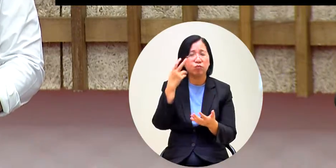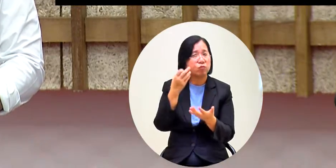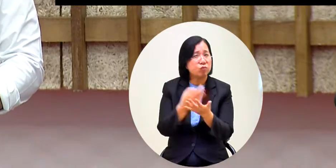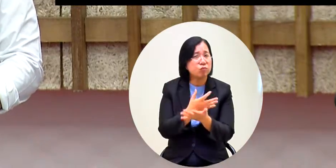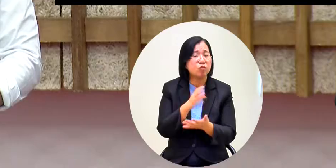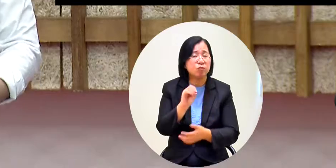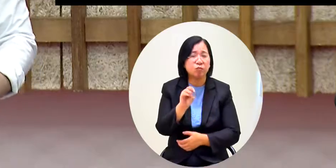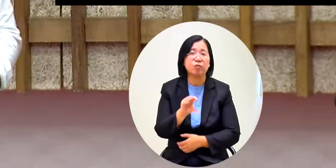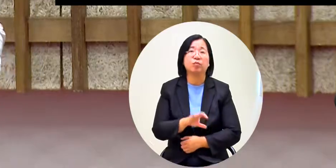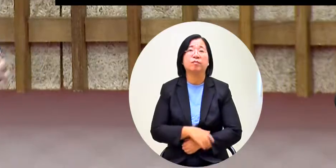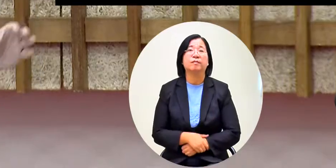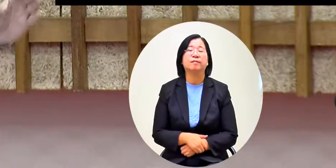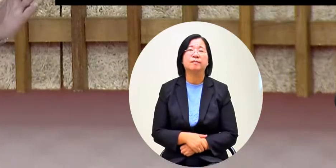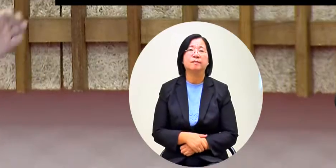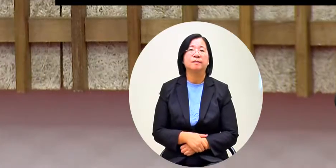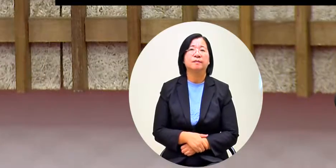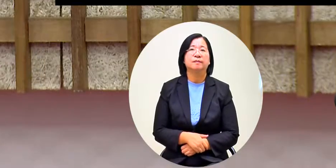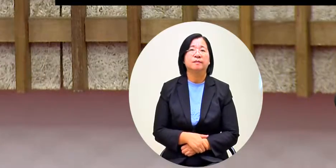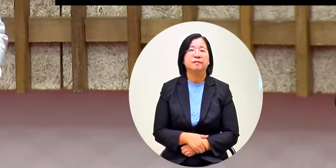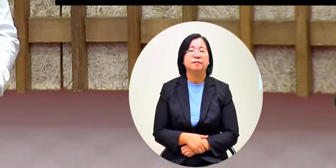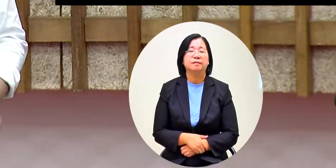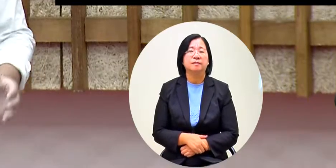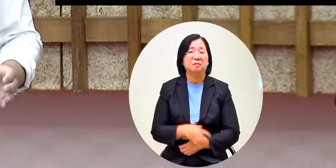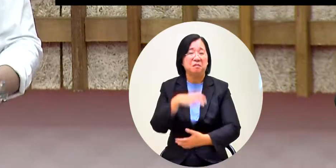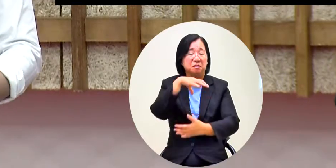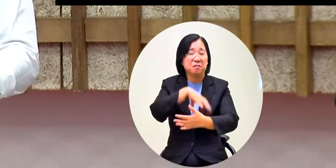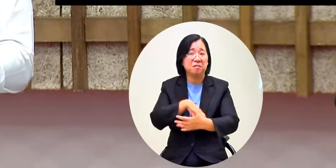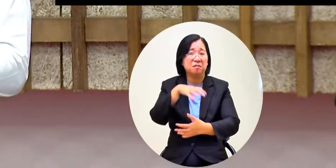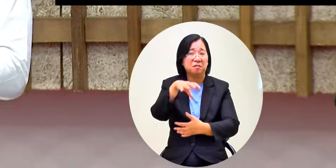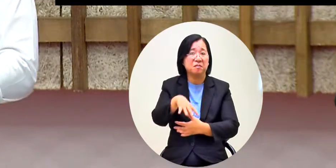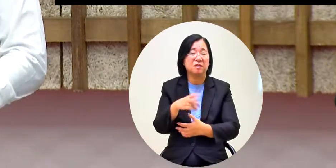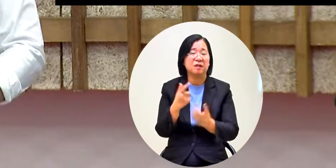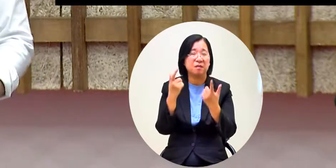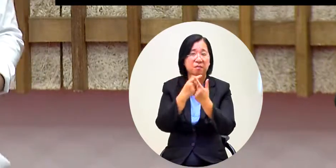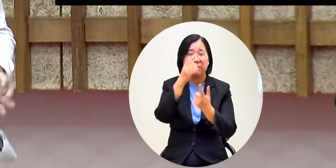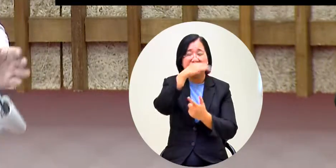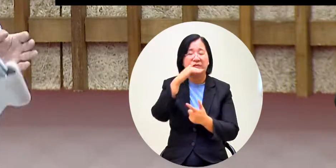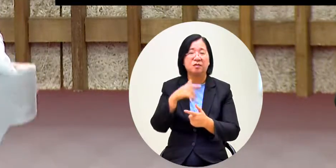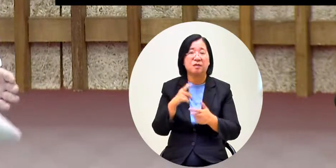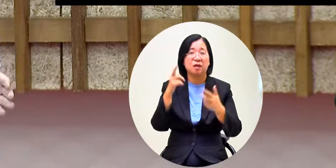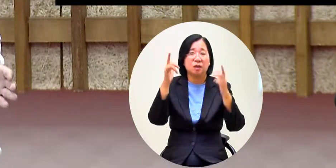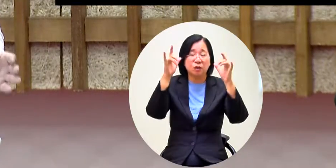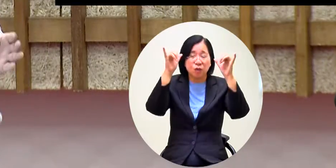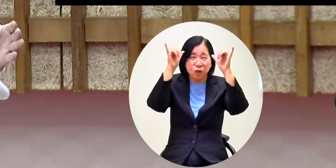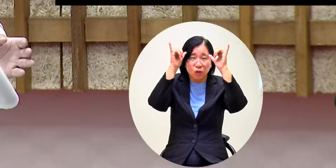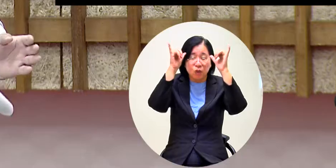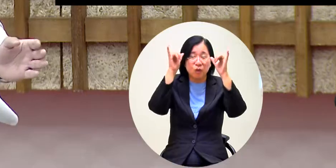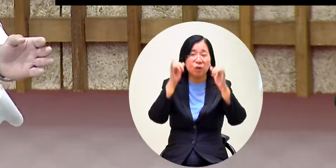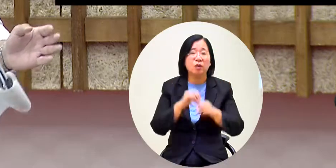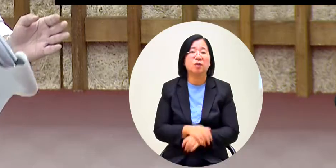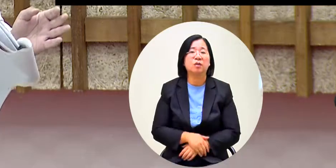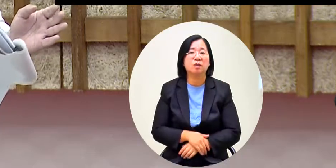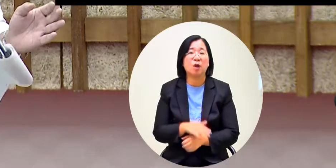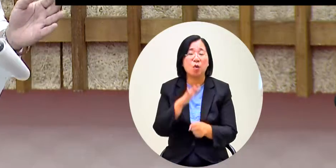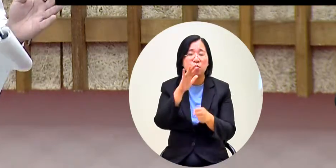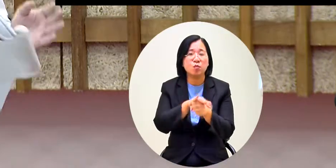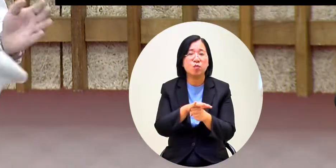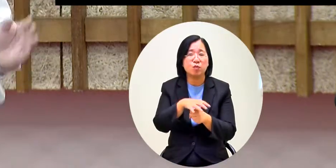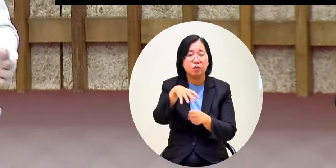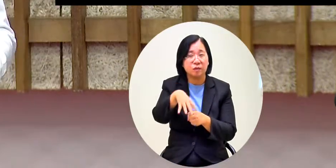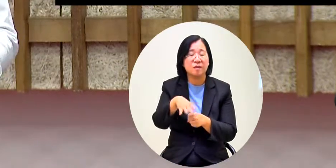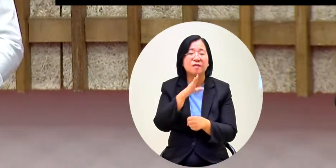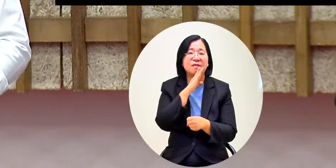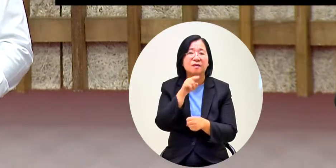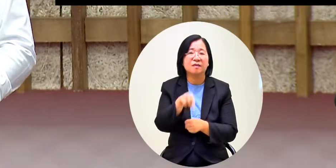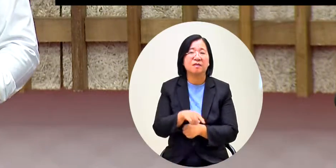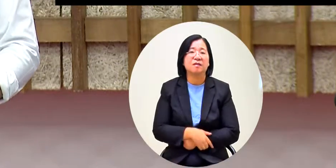页，其中有一块是在北凤山的古雕波，它每一年的人口都是这个上